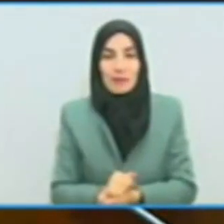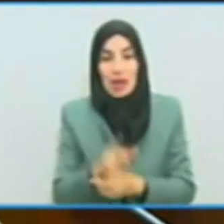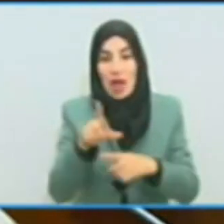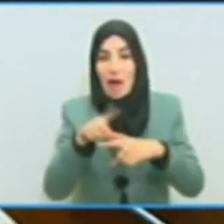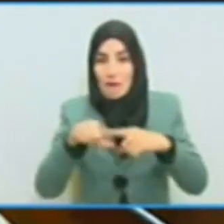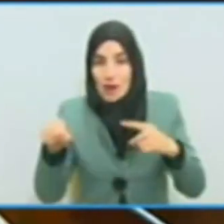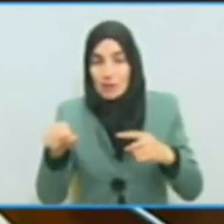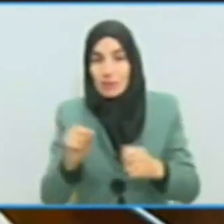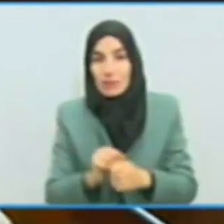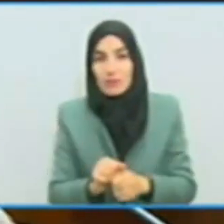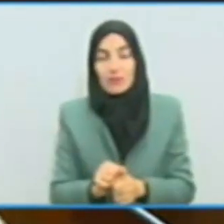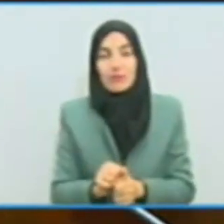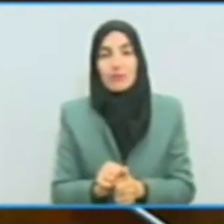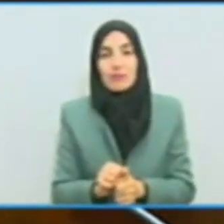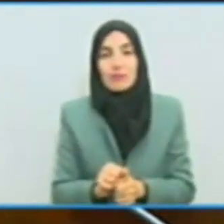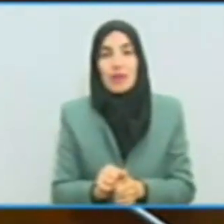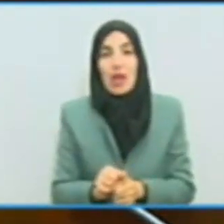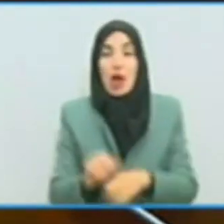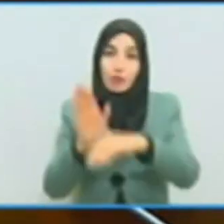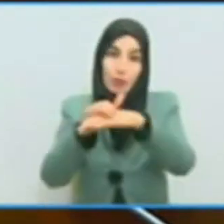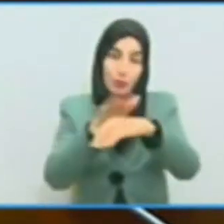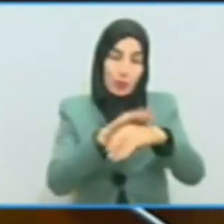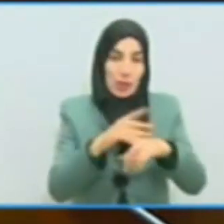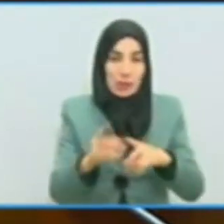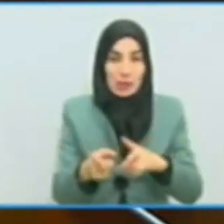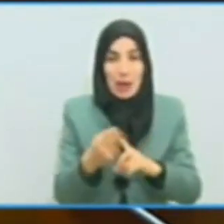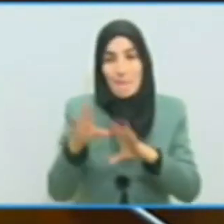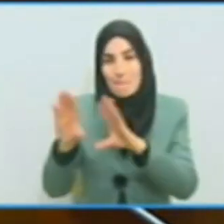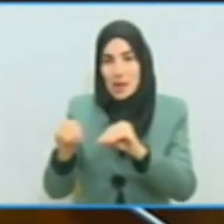الشيخ الفقيه والداعية وأهم المحطات التي طبعت حياته.